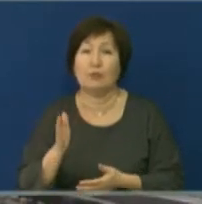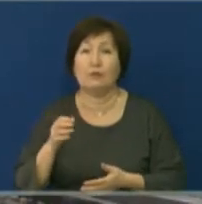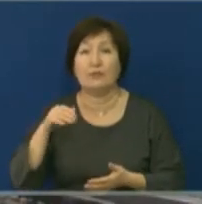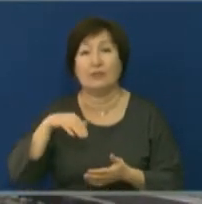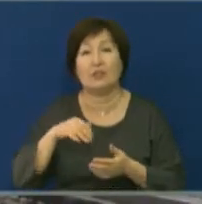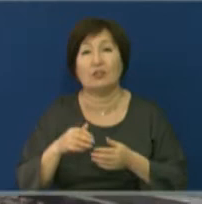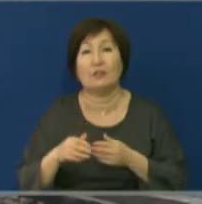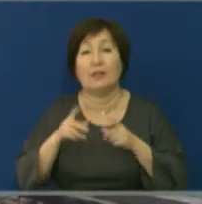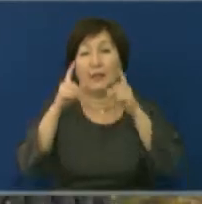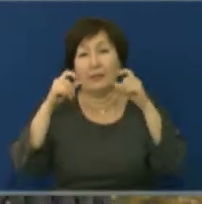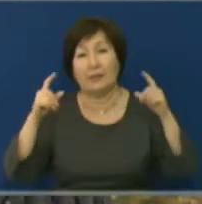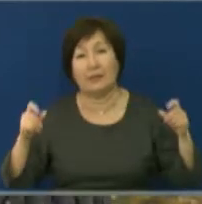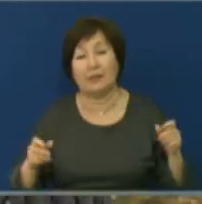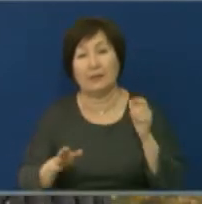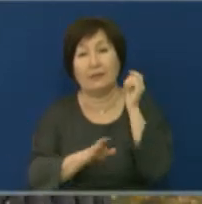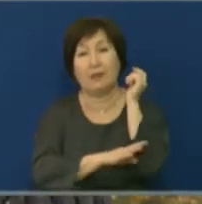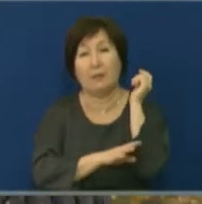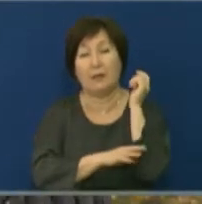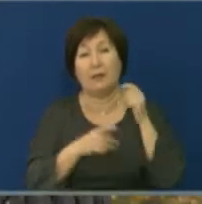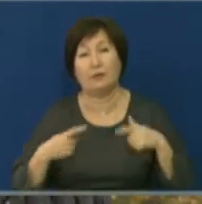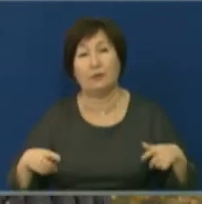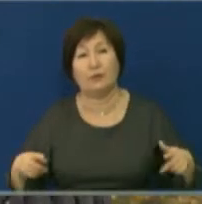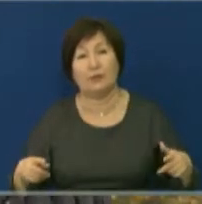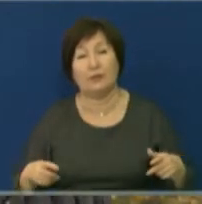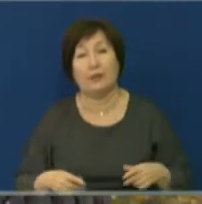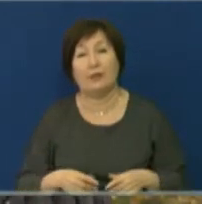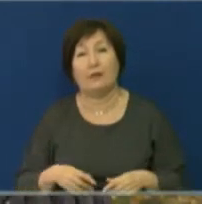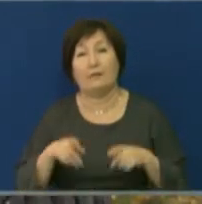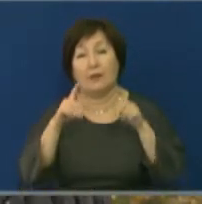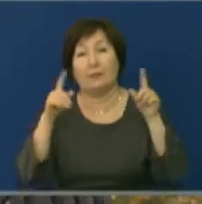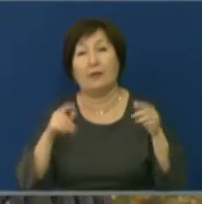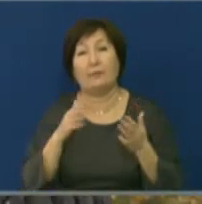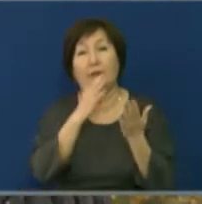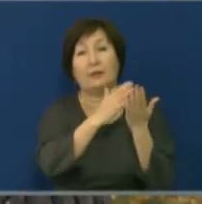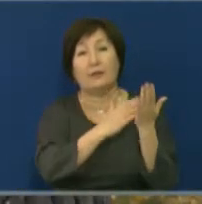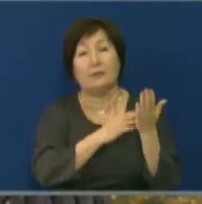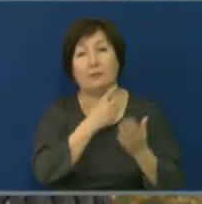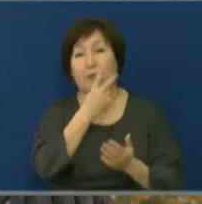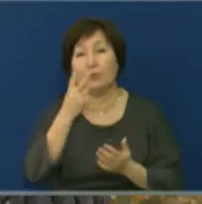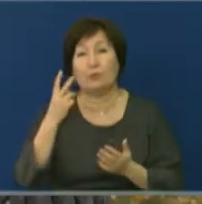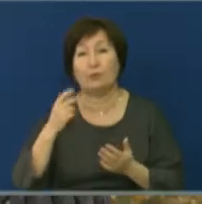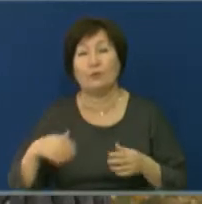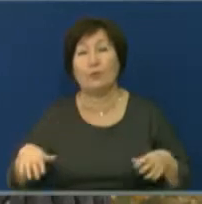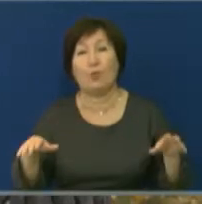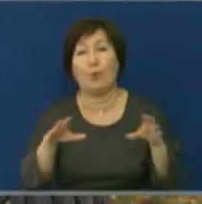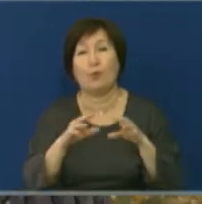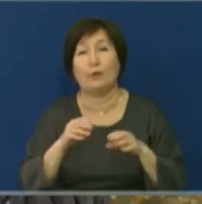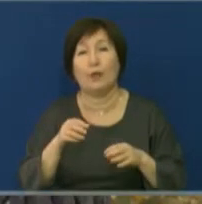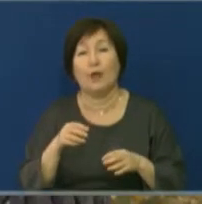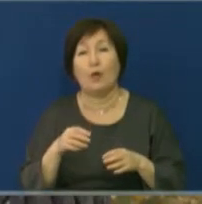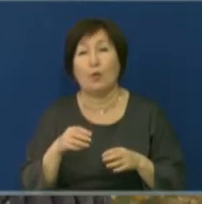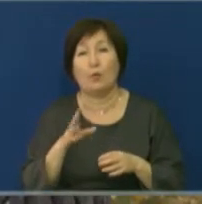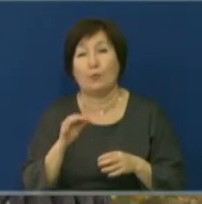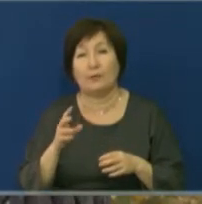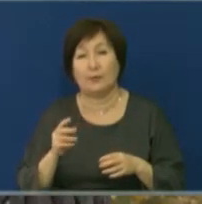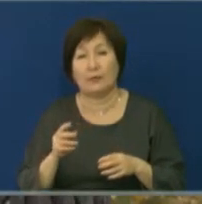штук елей и тополей. В рамках данной программы предусмотрена полная комплексная работа по дворовой